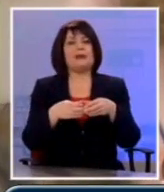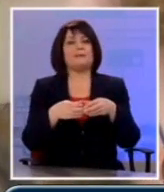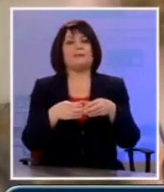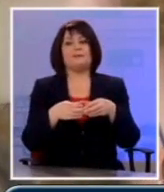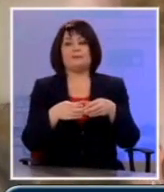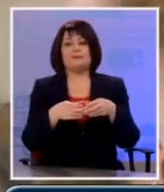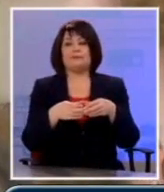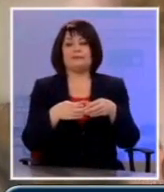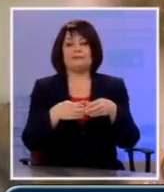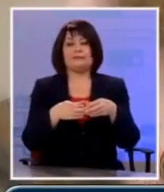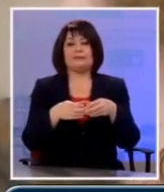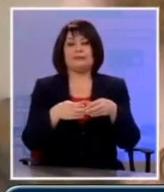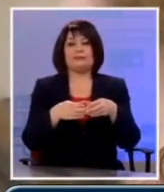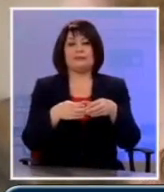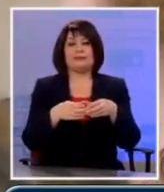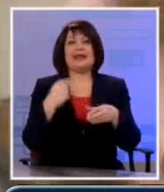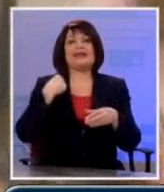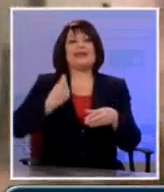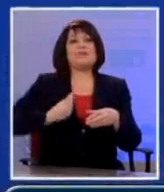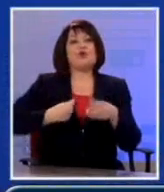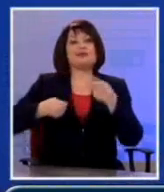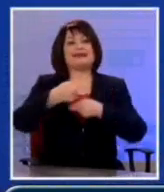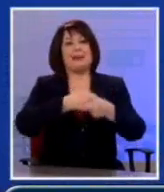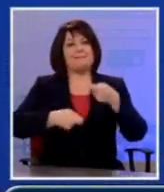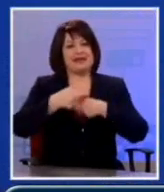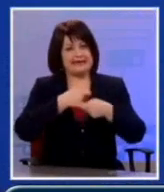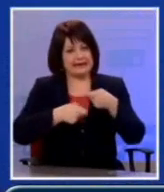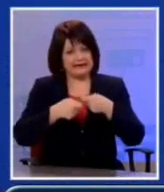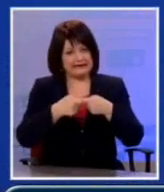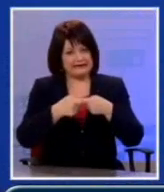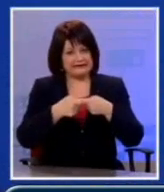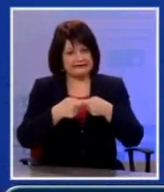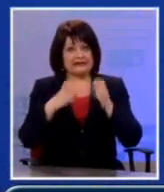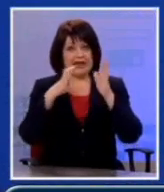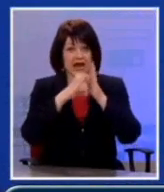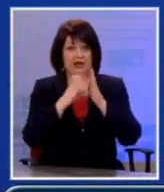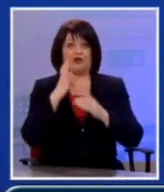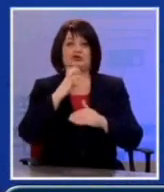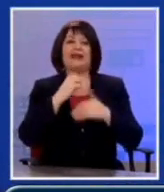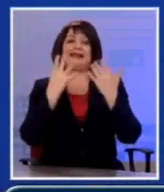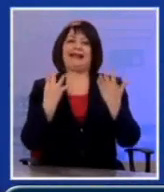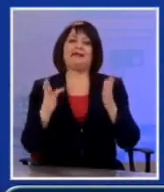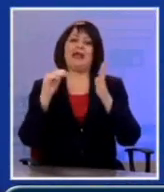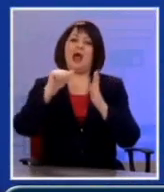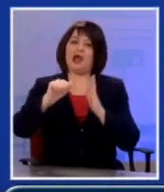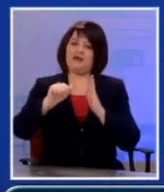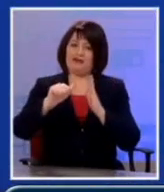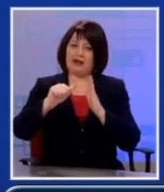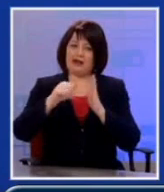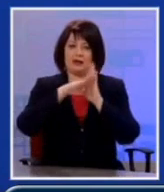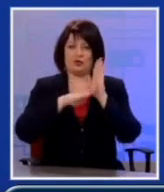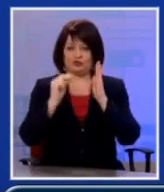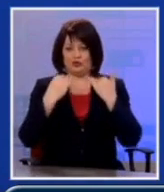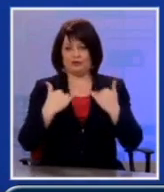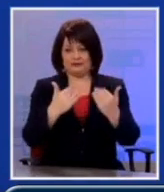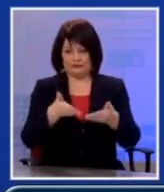η λεγόμενη Επιτροπή των Δημοσίων Επιχειρήσεων, η Επιτροπή του άρθρου 49α του κανονισμού